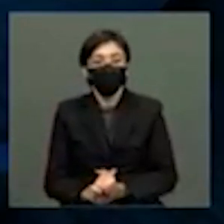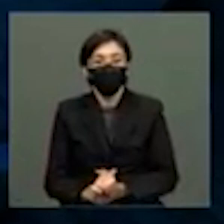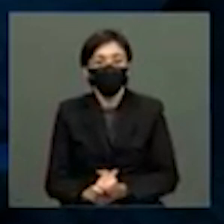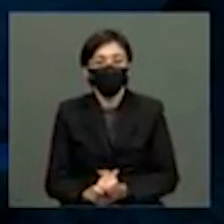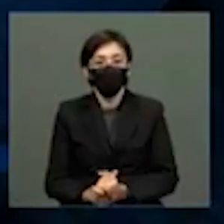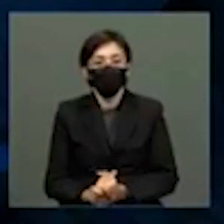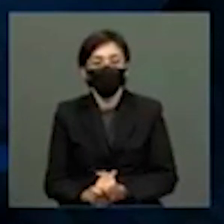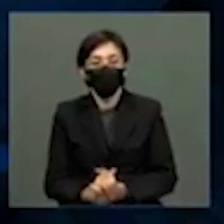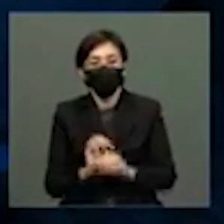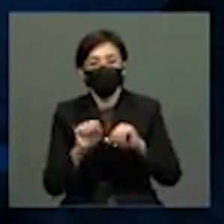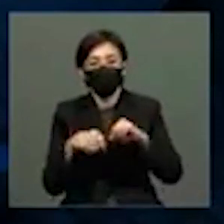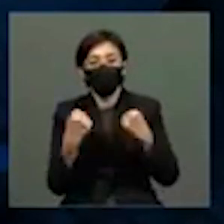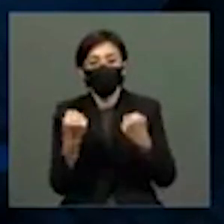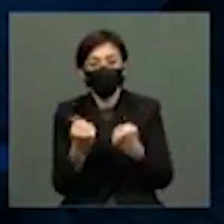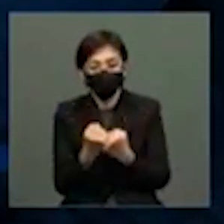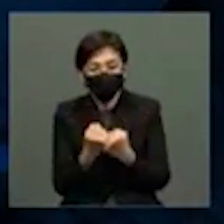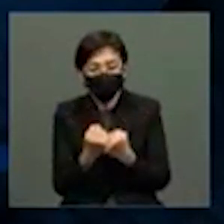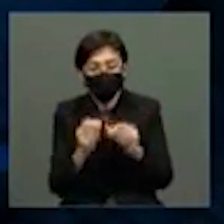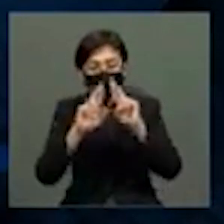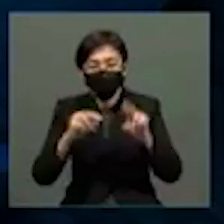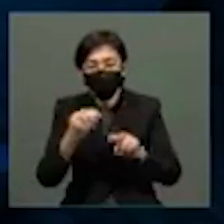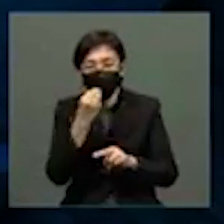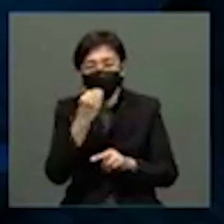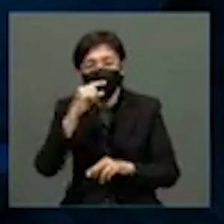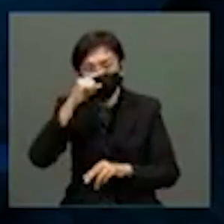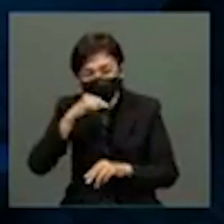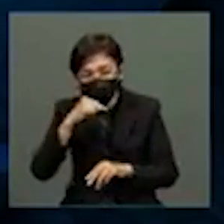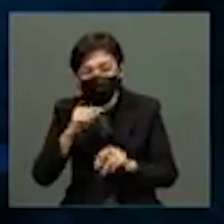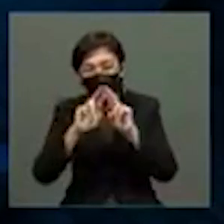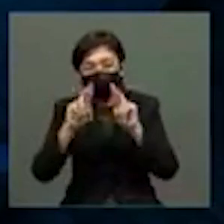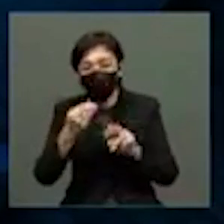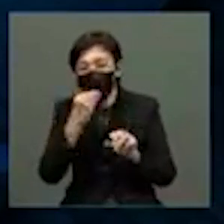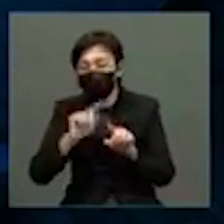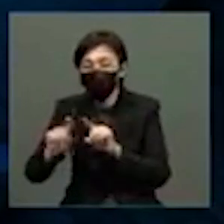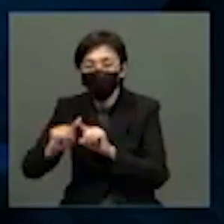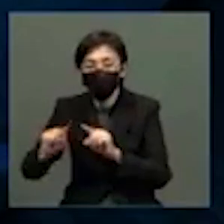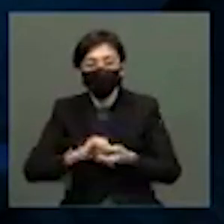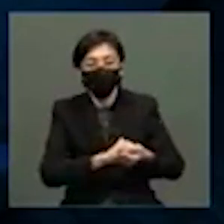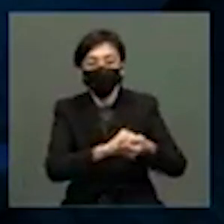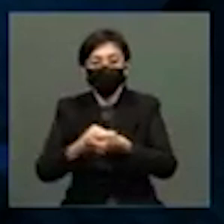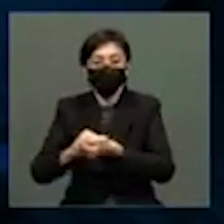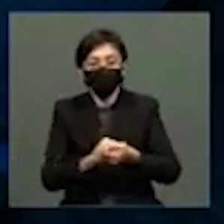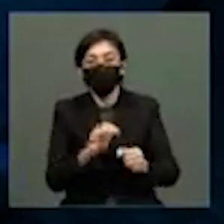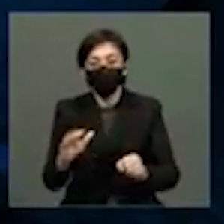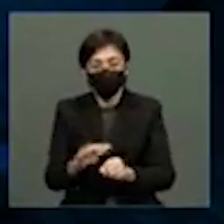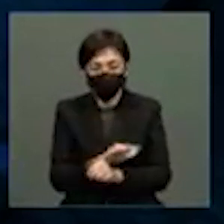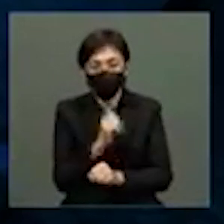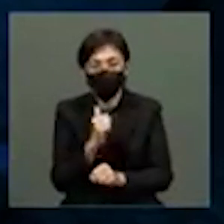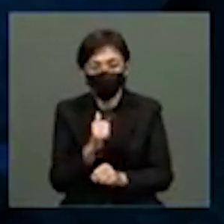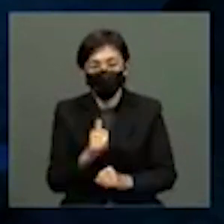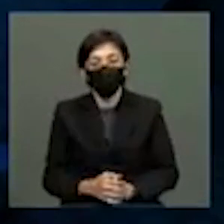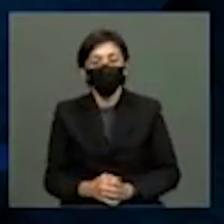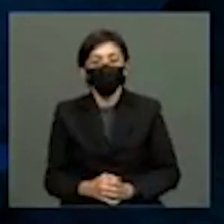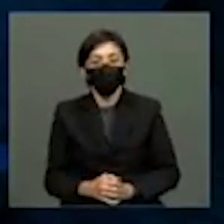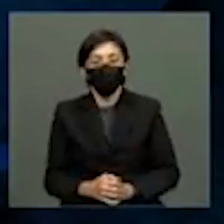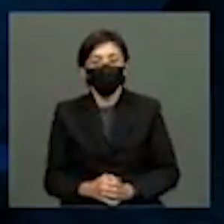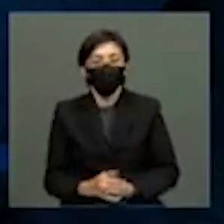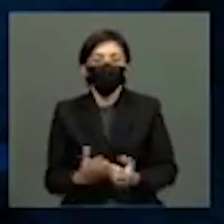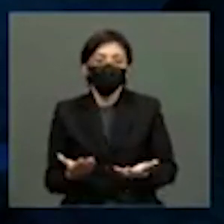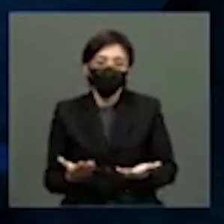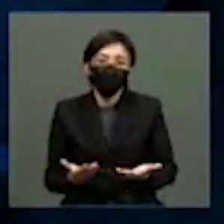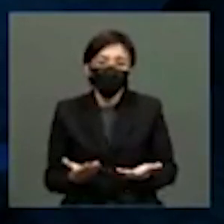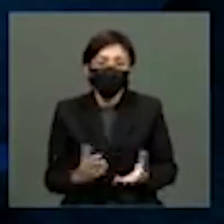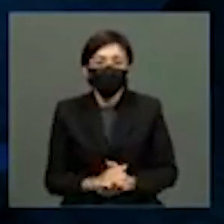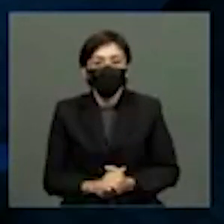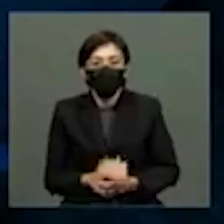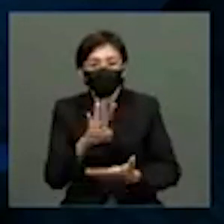ของทางสมาคมเนี่ยผู้ประกอบการทั้งหลายเนี่ยให้ความร่วมมืออย่างเต็มที่แต่ก็มีม